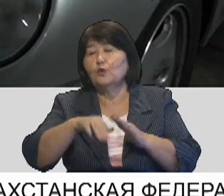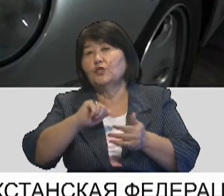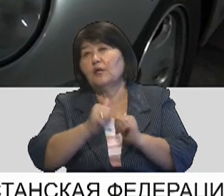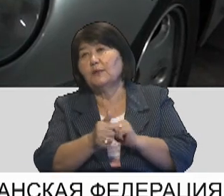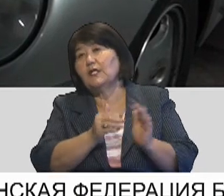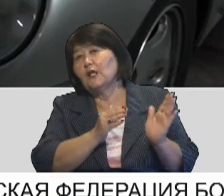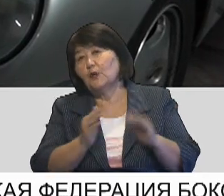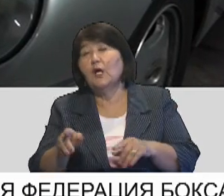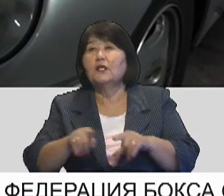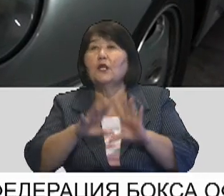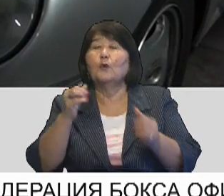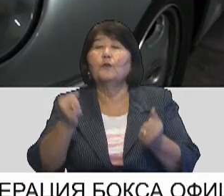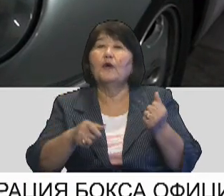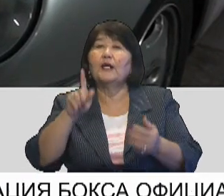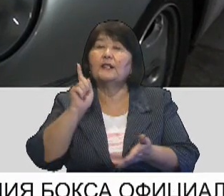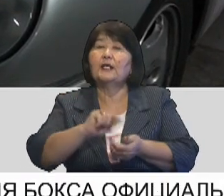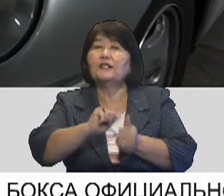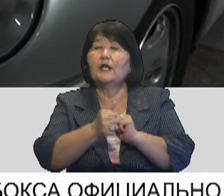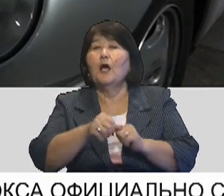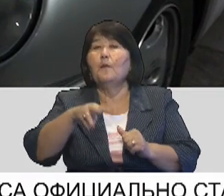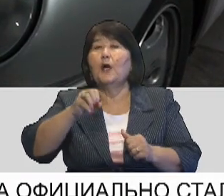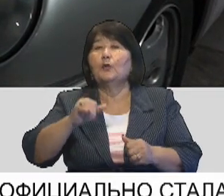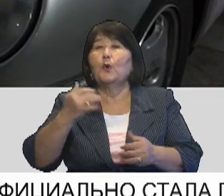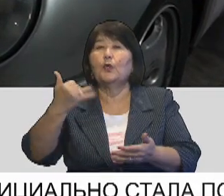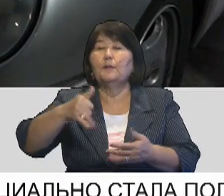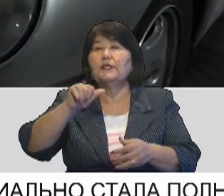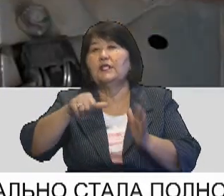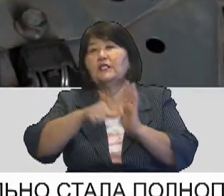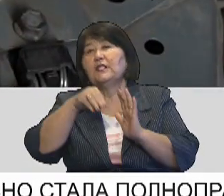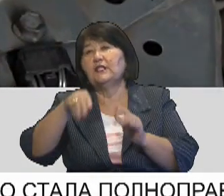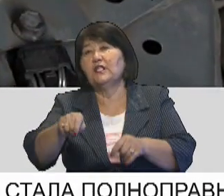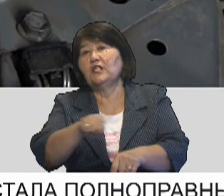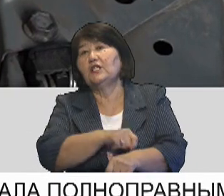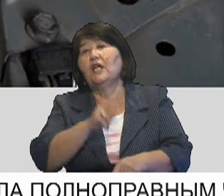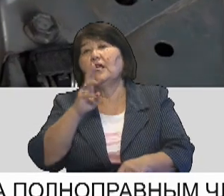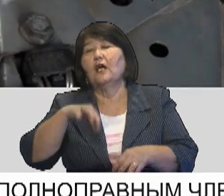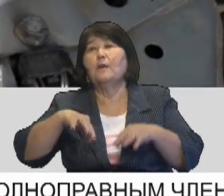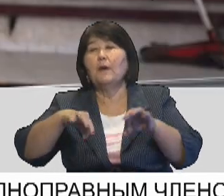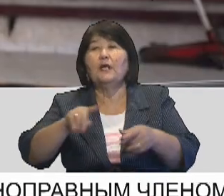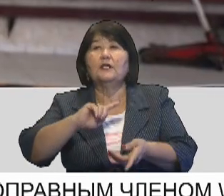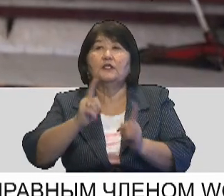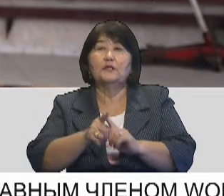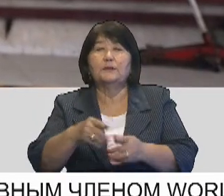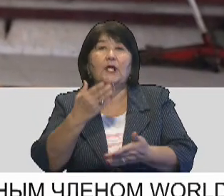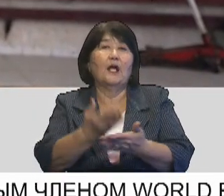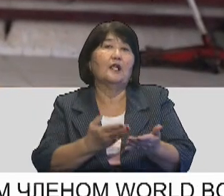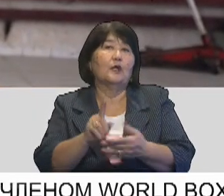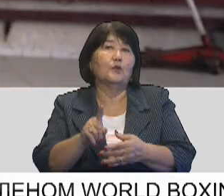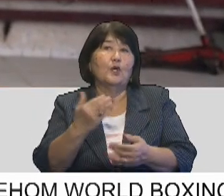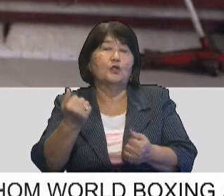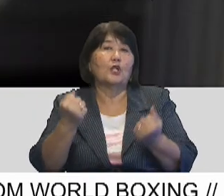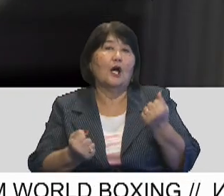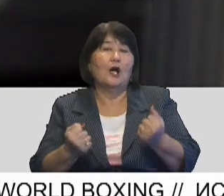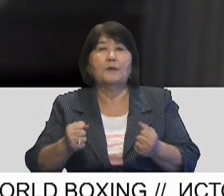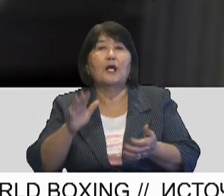регулярно. Таким образом, водители должны менять моторное масло после 6 тысяч километров пробега. Это, в свою очередь, гарантия того, что автомобиль